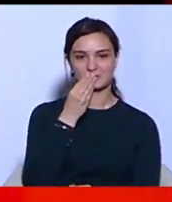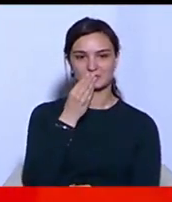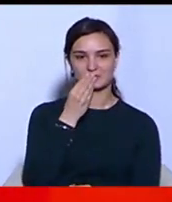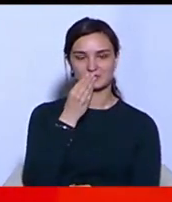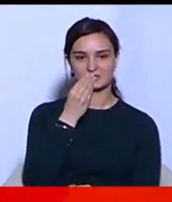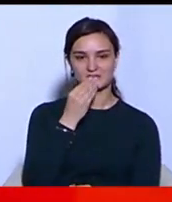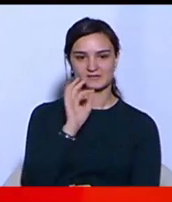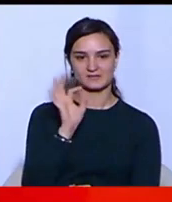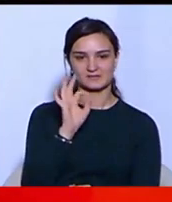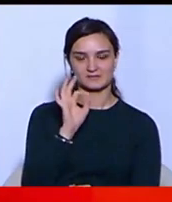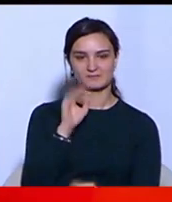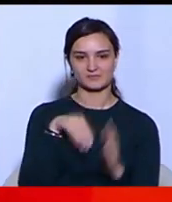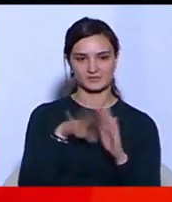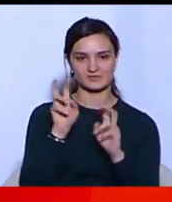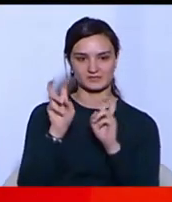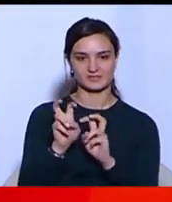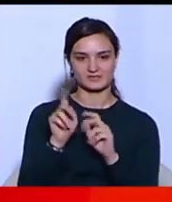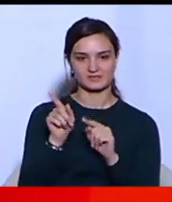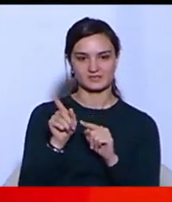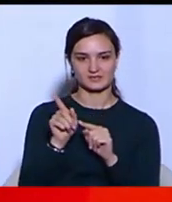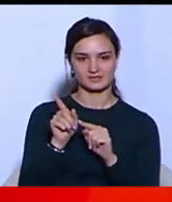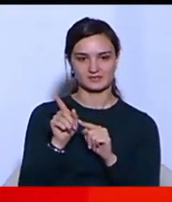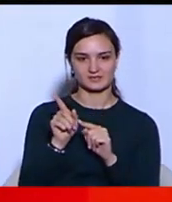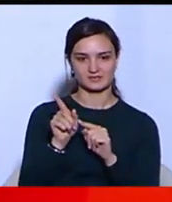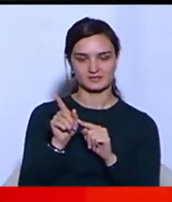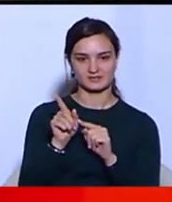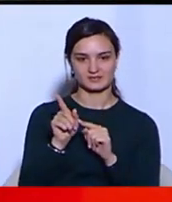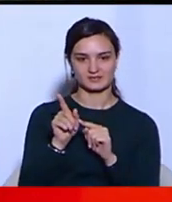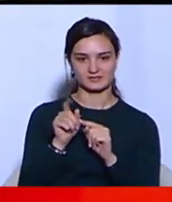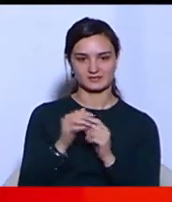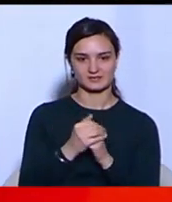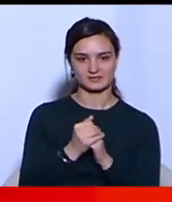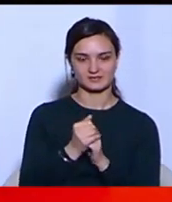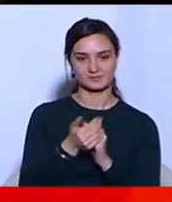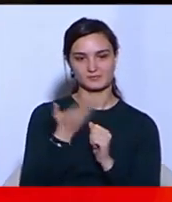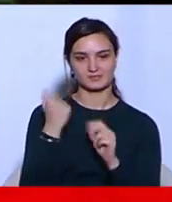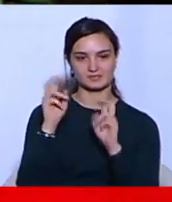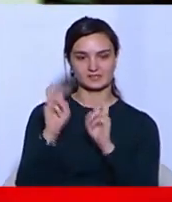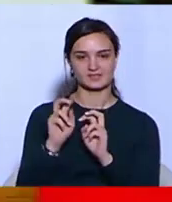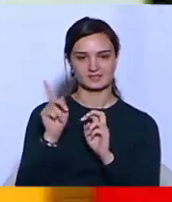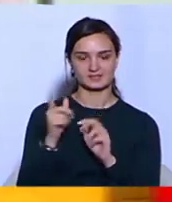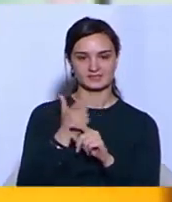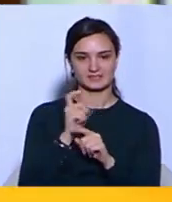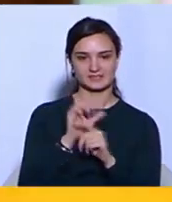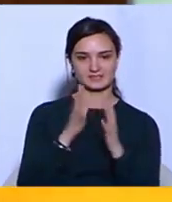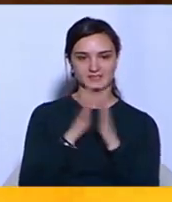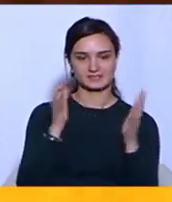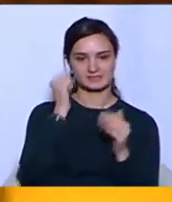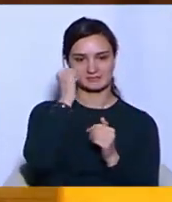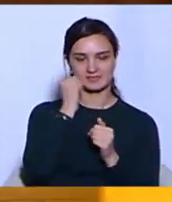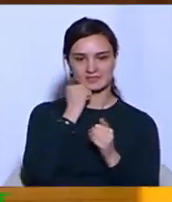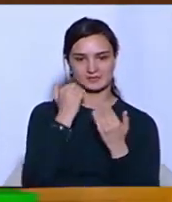ვიტყვი. ხომ არ გიჩვენია რომ დავსხდეთ სავარძელში? კი, გიჩვენია, მოდი დავსხდეთ. ძალიან დიდი